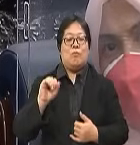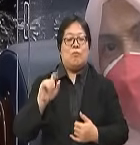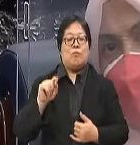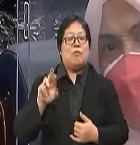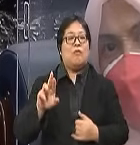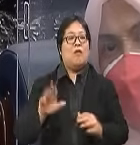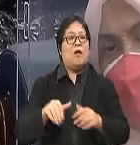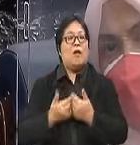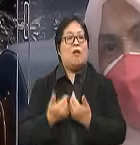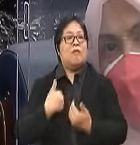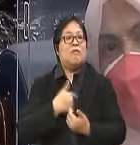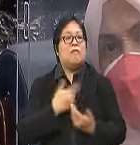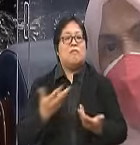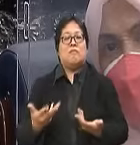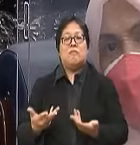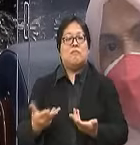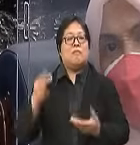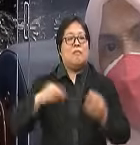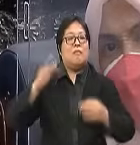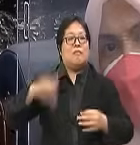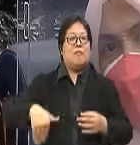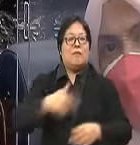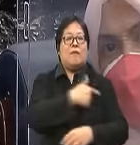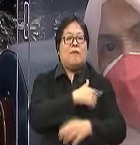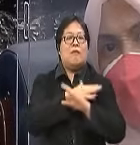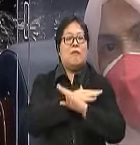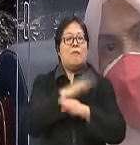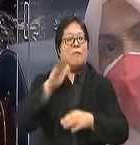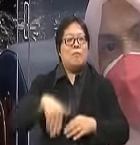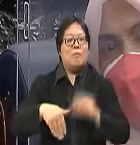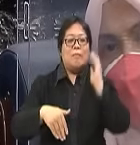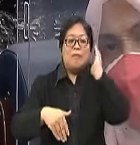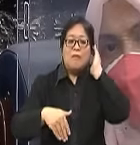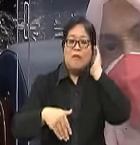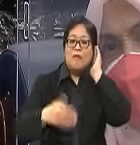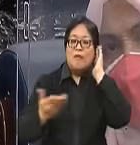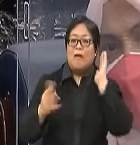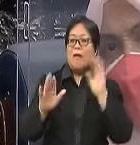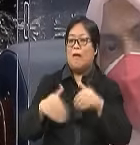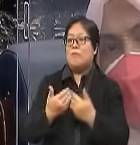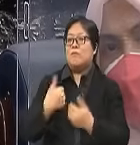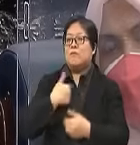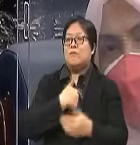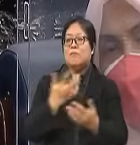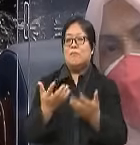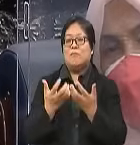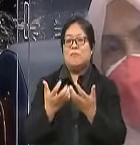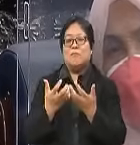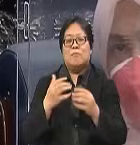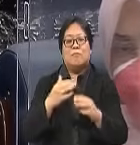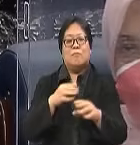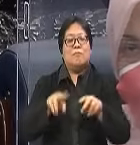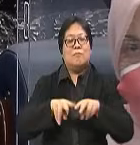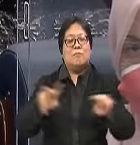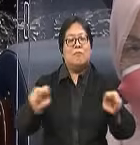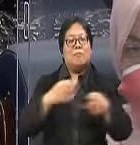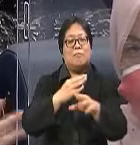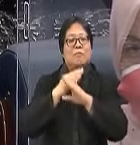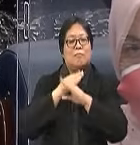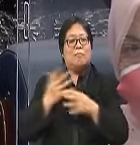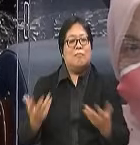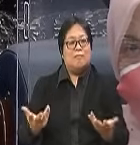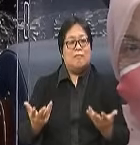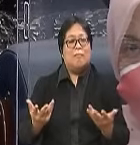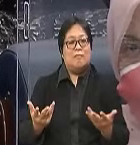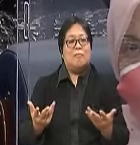macam mana kita enggak bagi kalau belum Lagi selesai sempurna bagi dosbook Hai bacaannya kita nah mengekang masalah ini